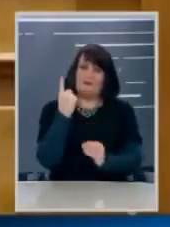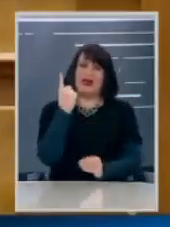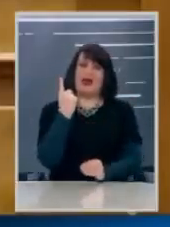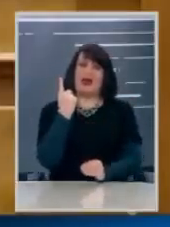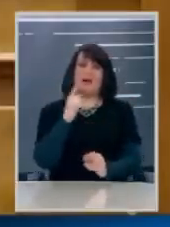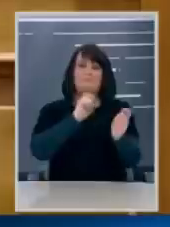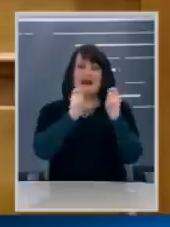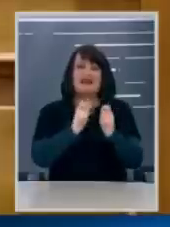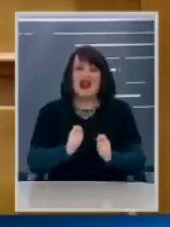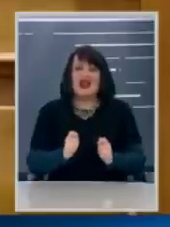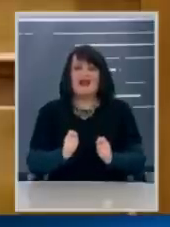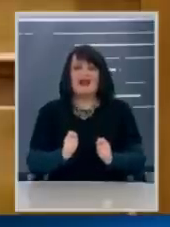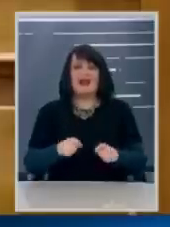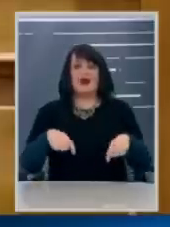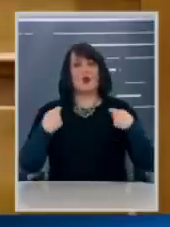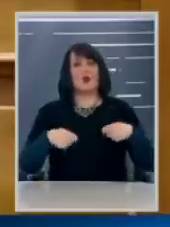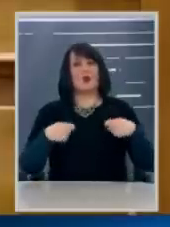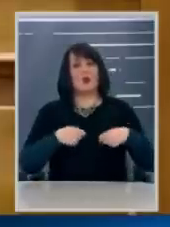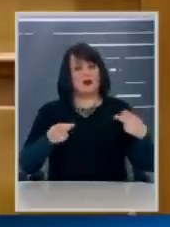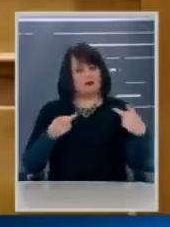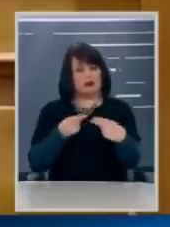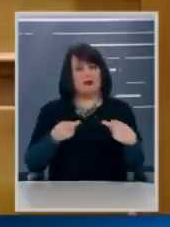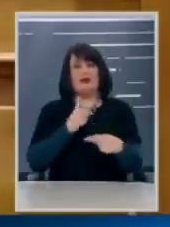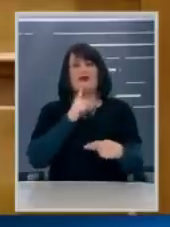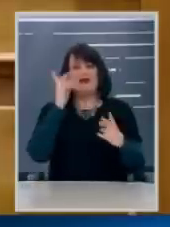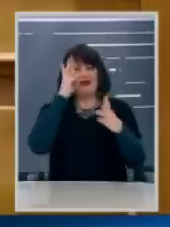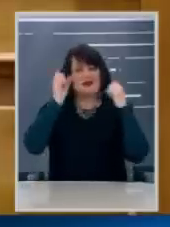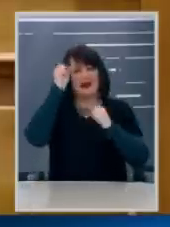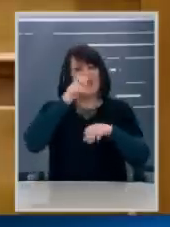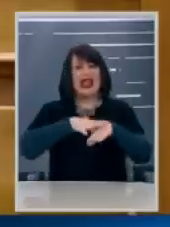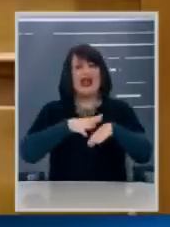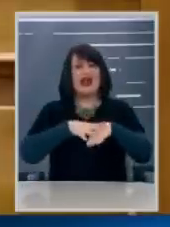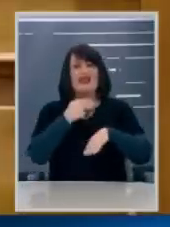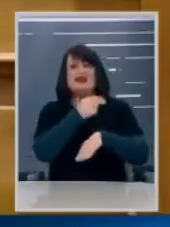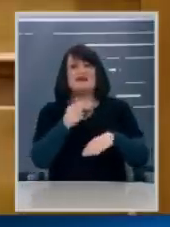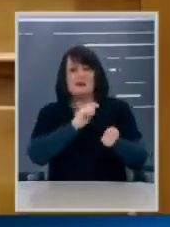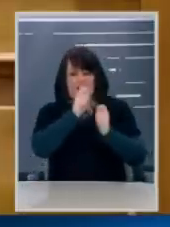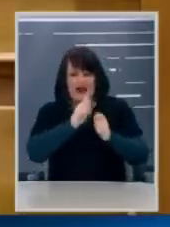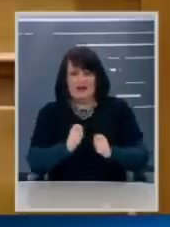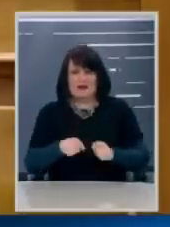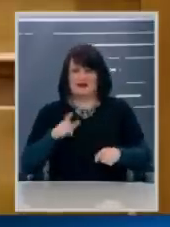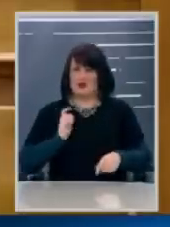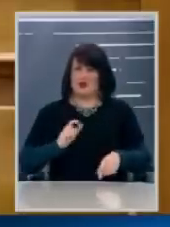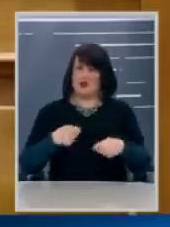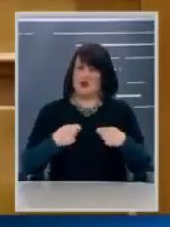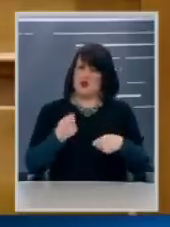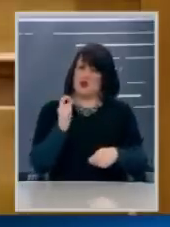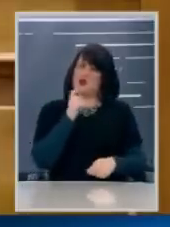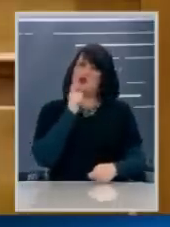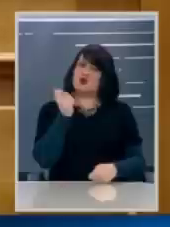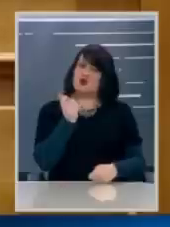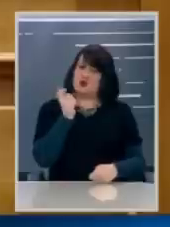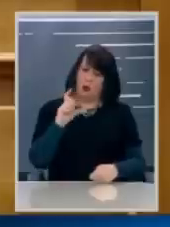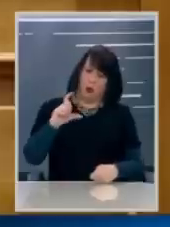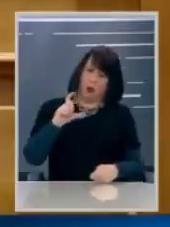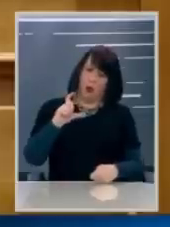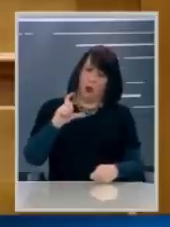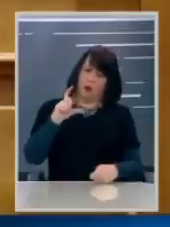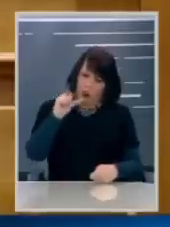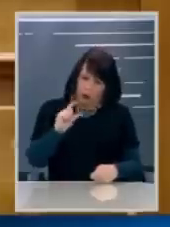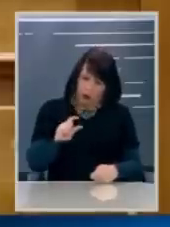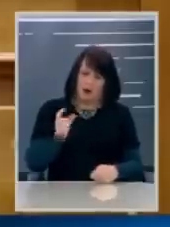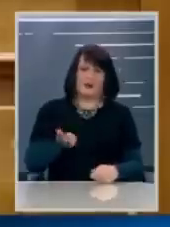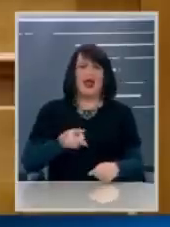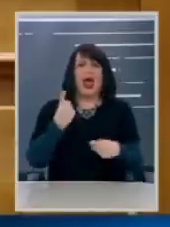να κόβεις τις συντάξεις των πλουσίων όπως έκανε στην Αυστραλία, στον Καναδά, είναι μεταρρύθμιση. Οι Έλληνες, οι απλοί ιδιαίτερα άνθρωποι,